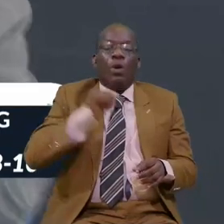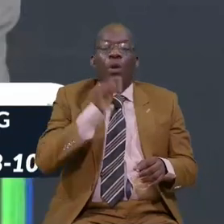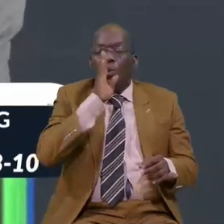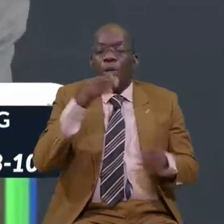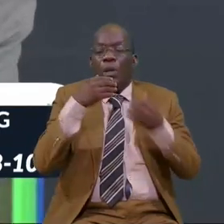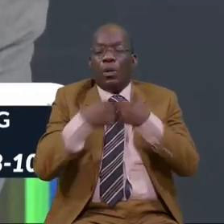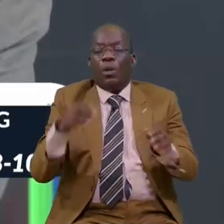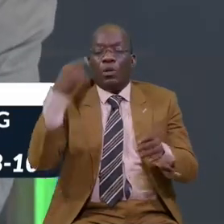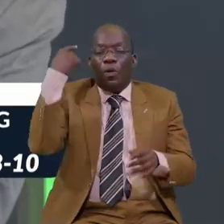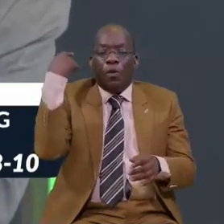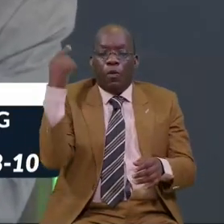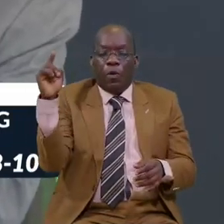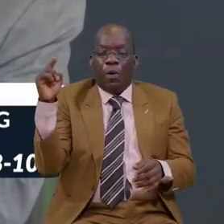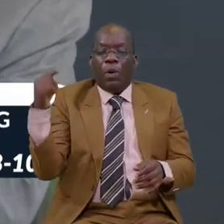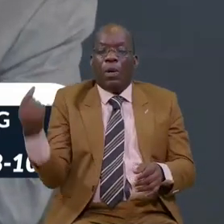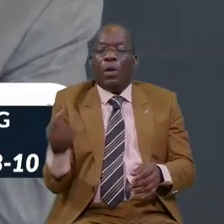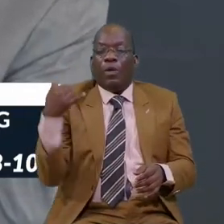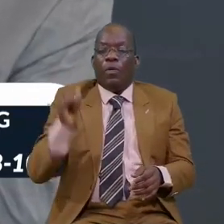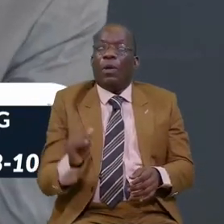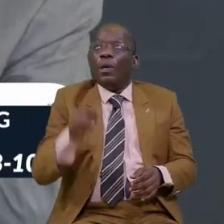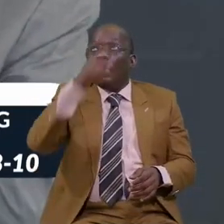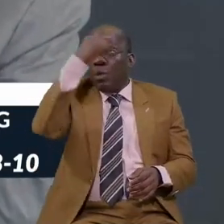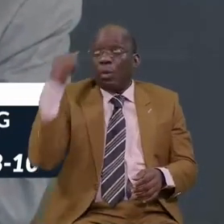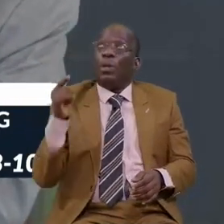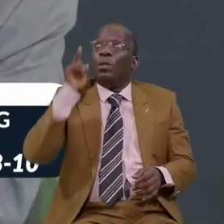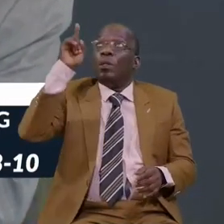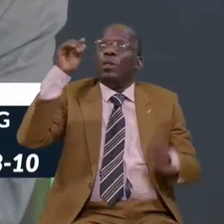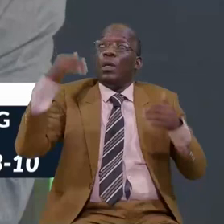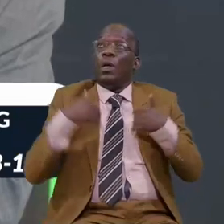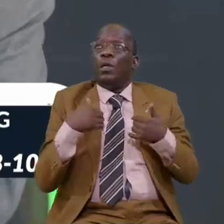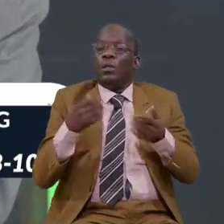Tu étais perdu temporairement. Tu ne seras plus perdu pour toujours.